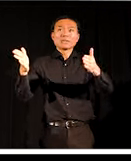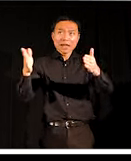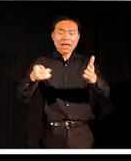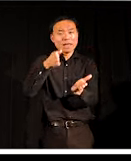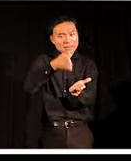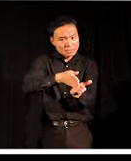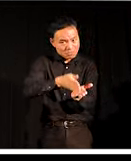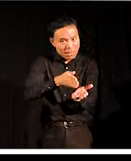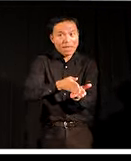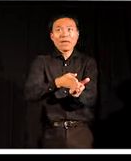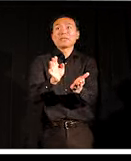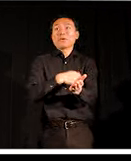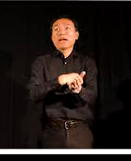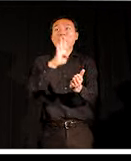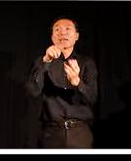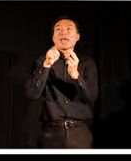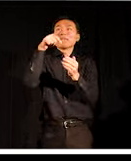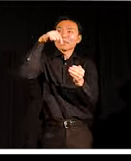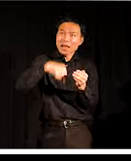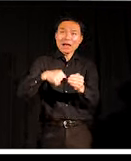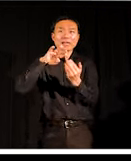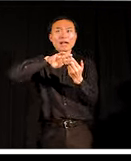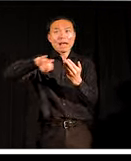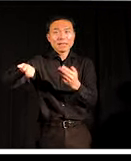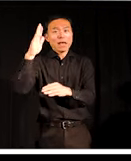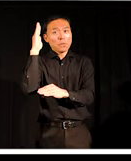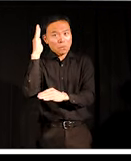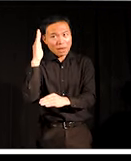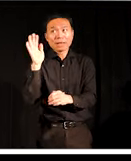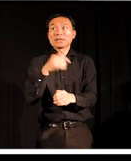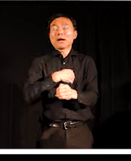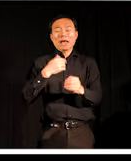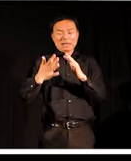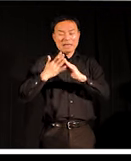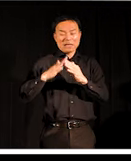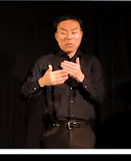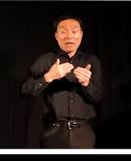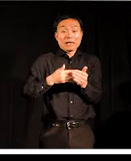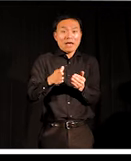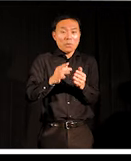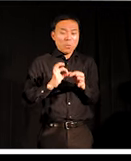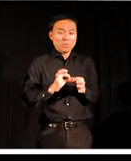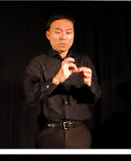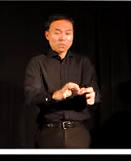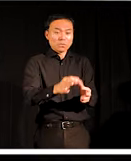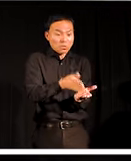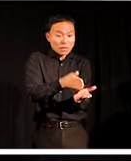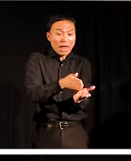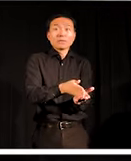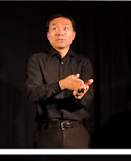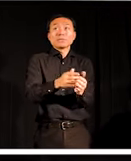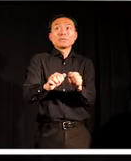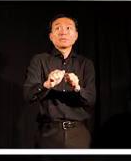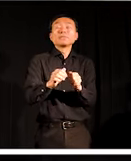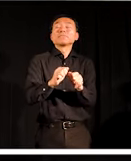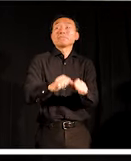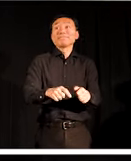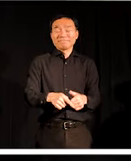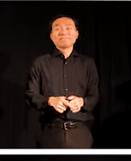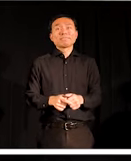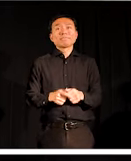たり県内外で講演をしたり戦争体験を伝える活動を始めます彼女たちの語り